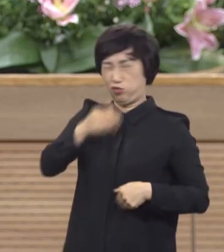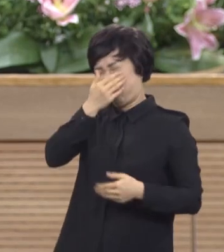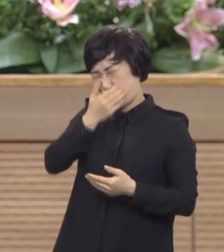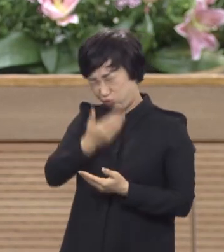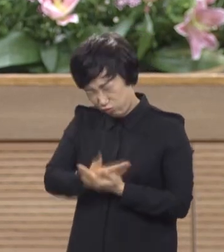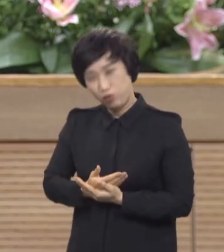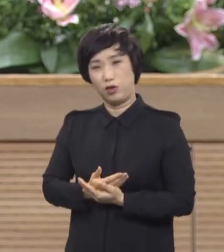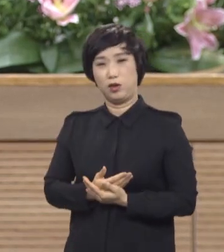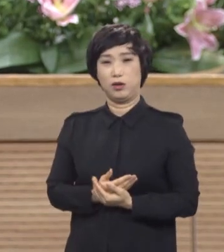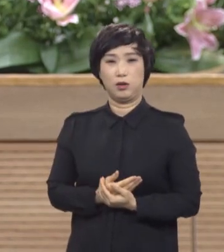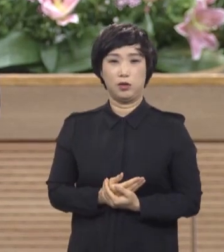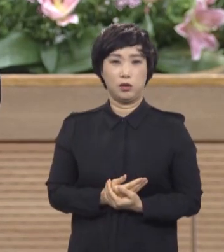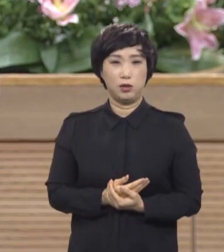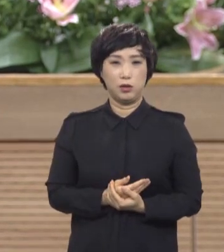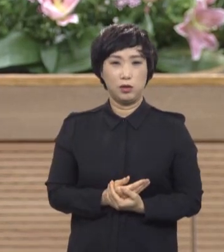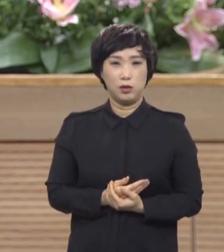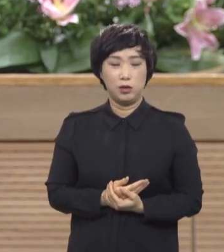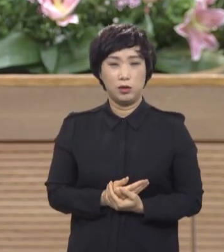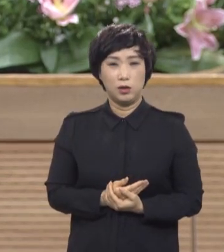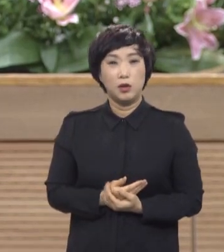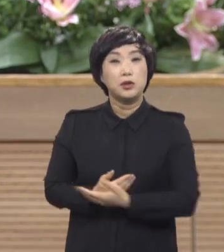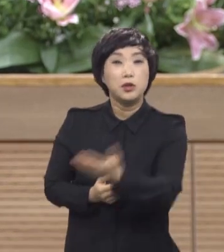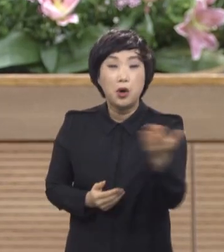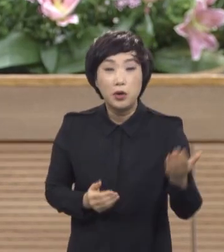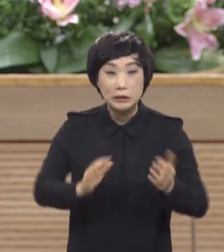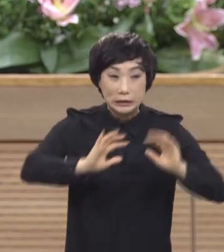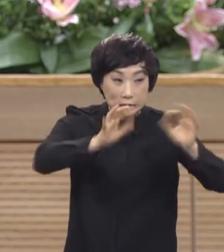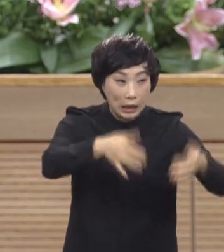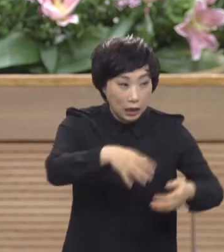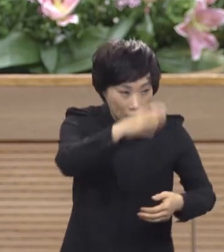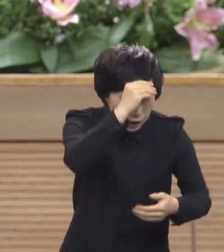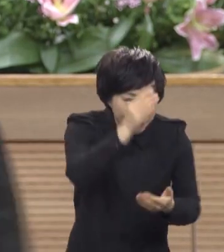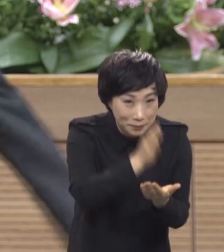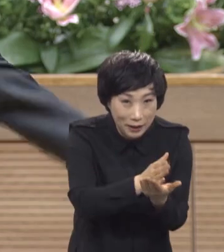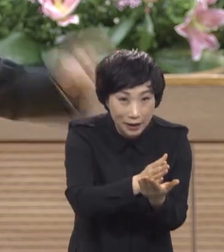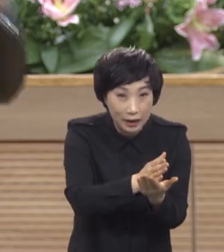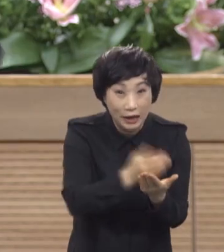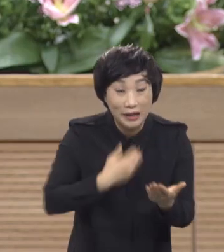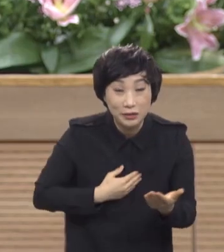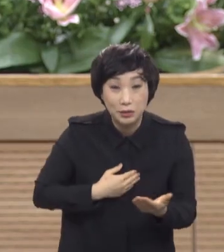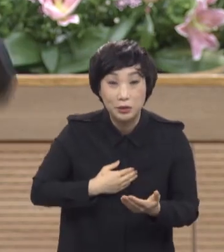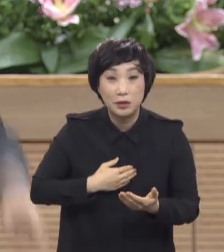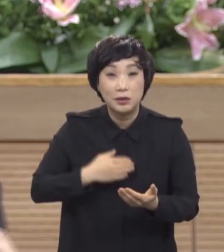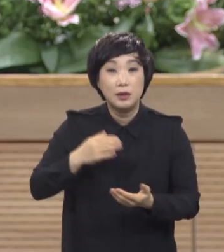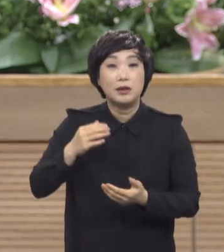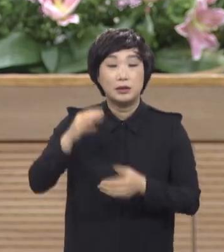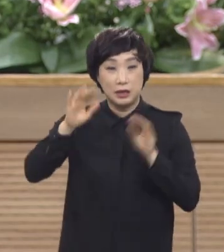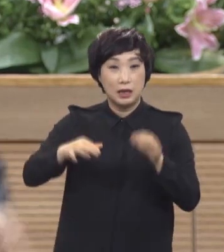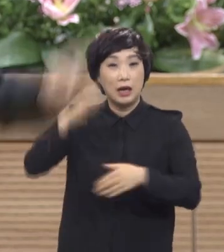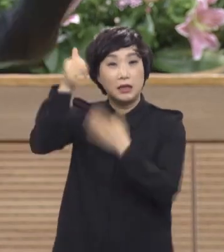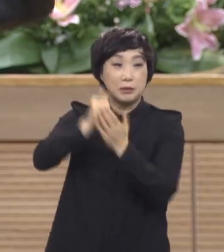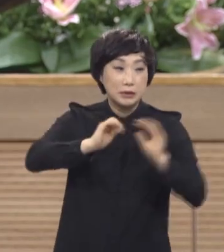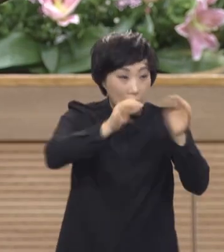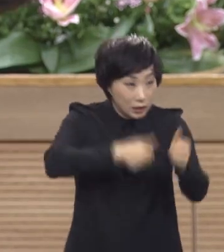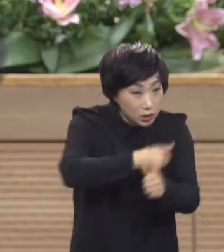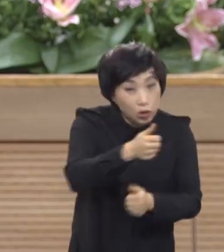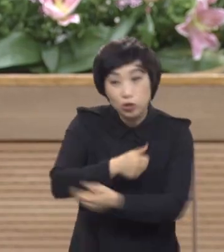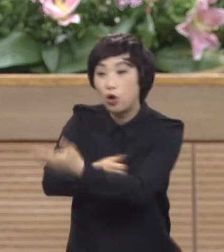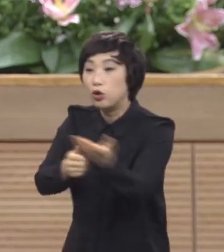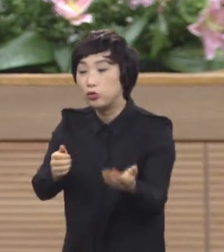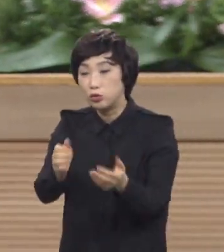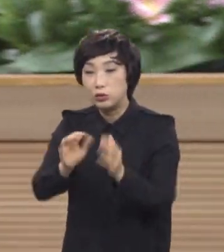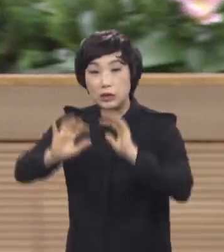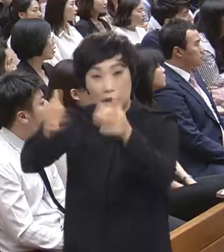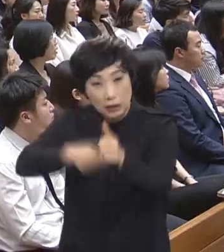사실입니다 그래서 너희는 세상을 본받지 마라 내가 세상을 이겼으니 너희도 세상을